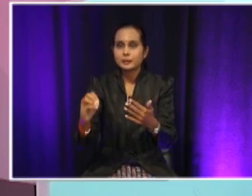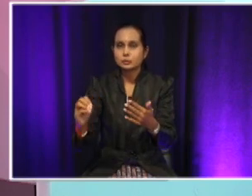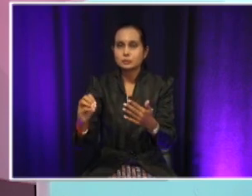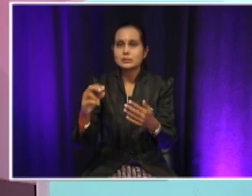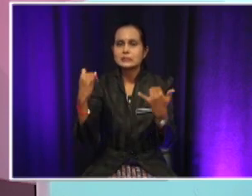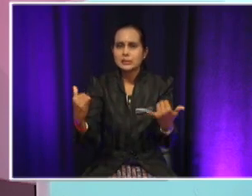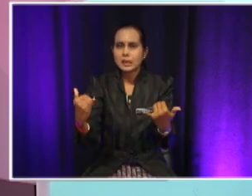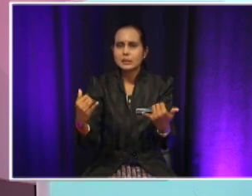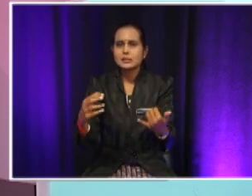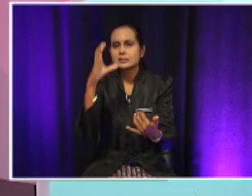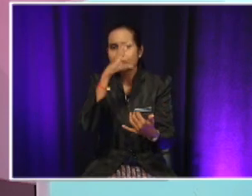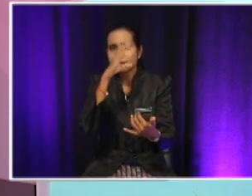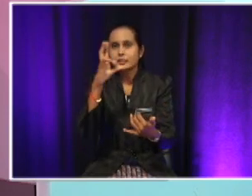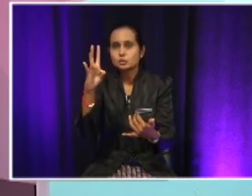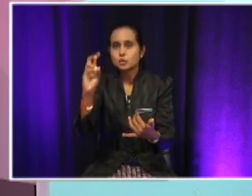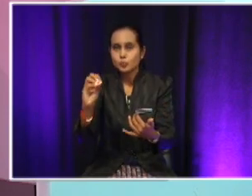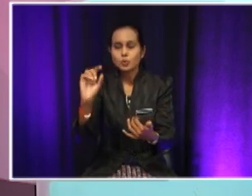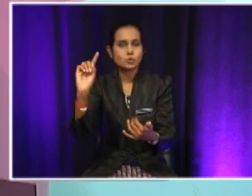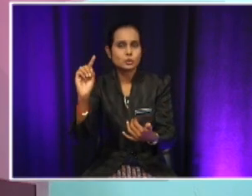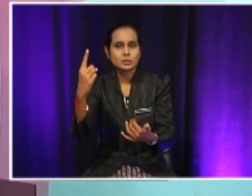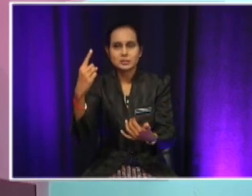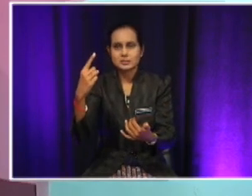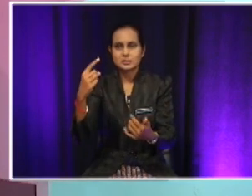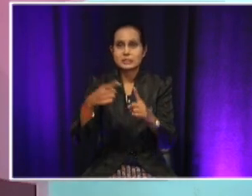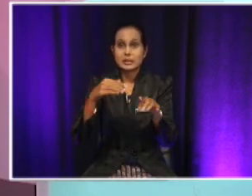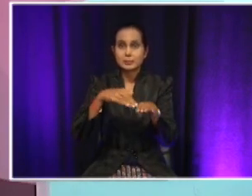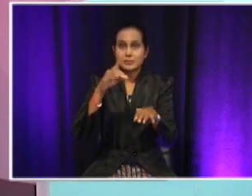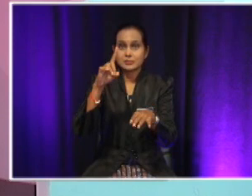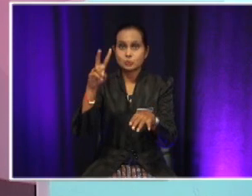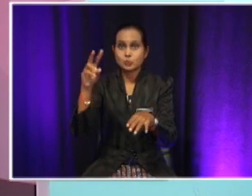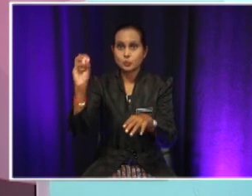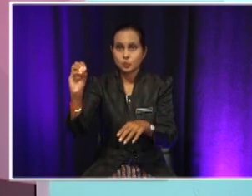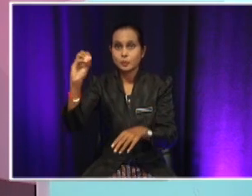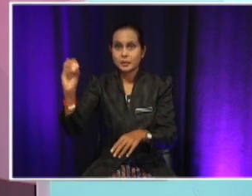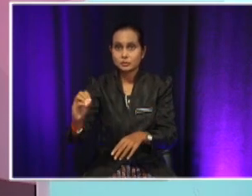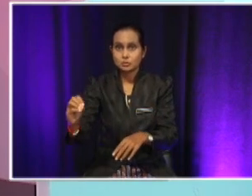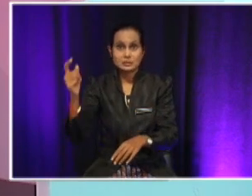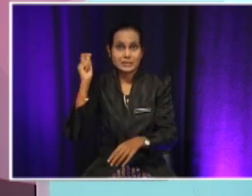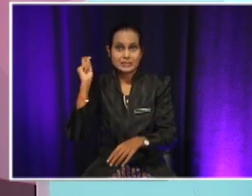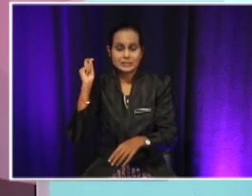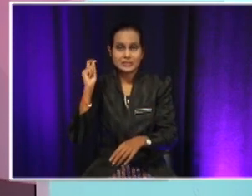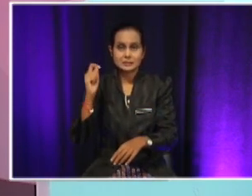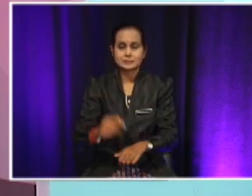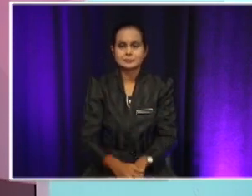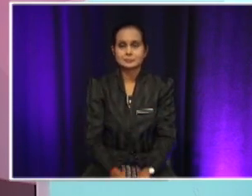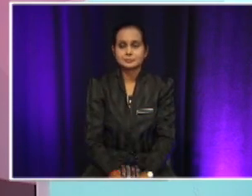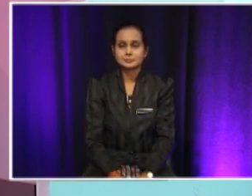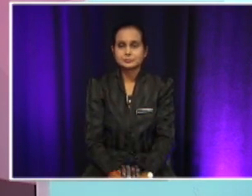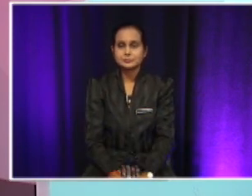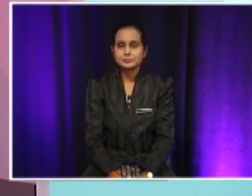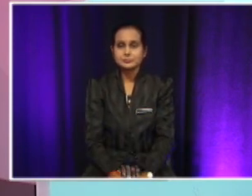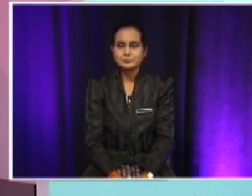70% saja daripada 120% tadi, yang mana markah adalah 120